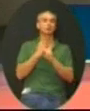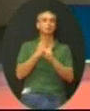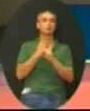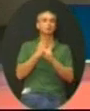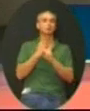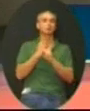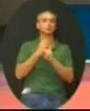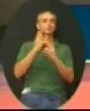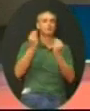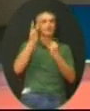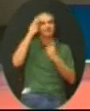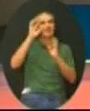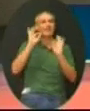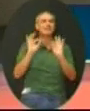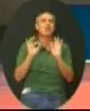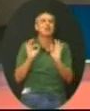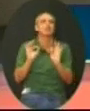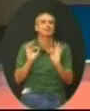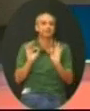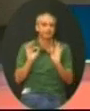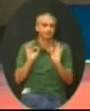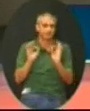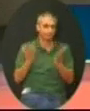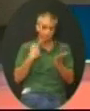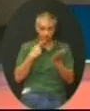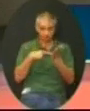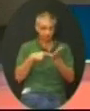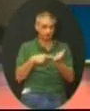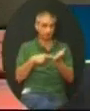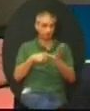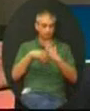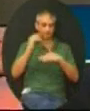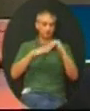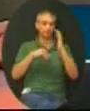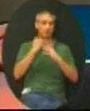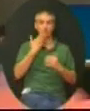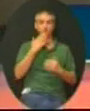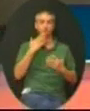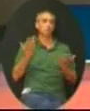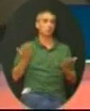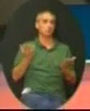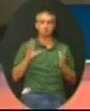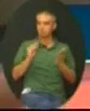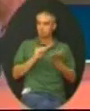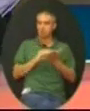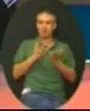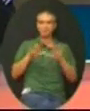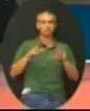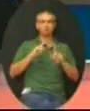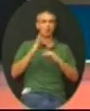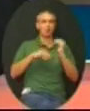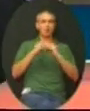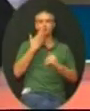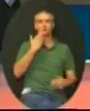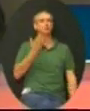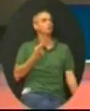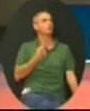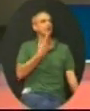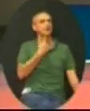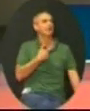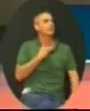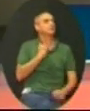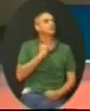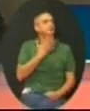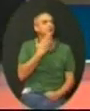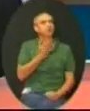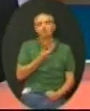הדברים ההגיוניים והשפויים. למשל, לבנות בירושלים. למה הממשלה הזאת לא בונה בירושלים? בוא תגדיר לי, מה זה לא, בירושלים?